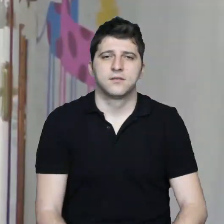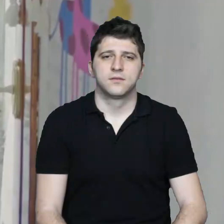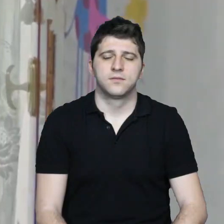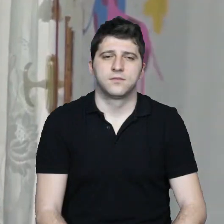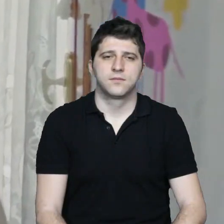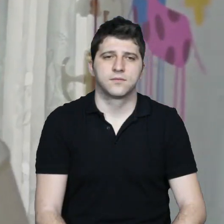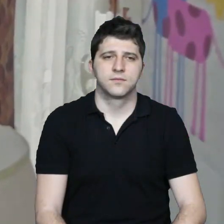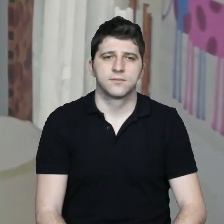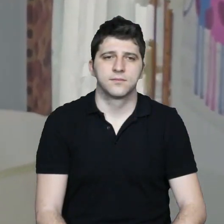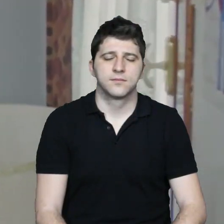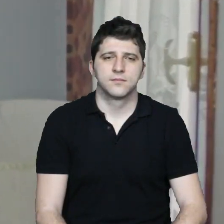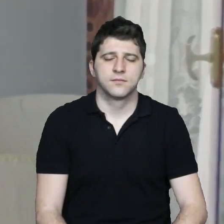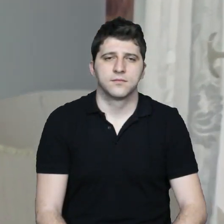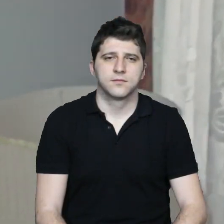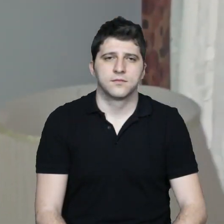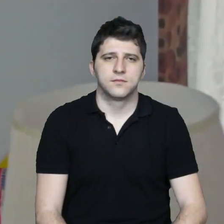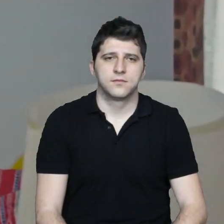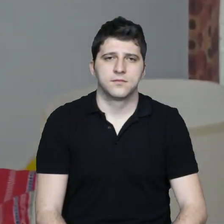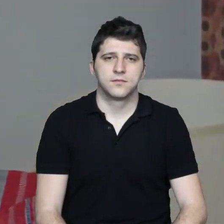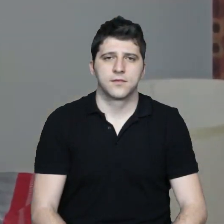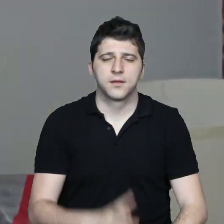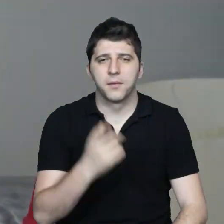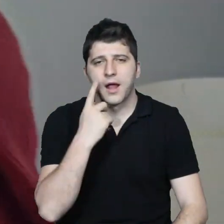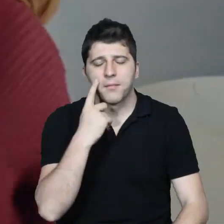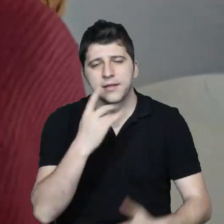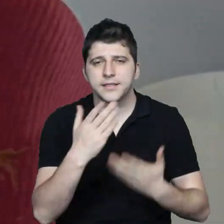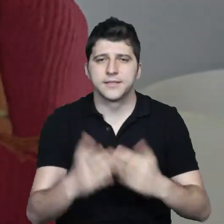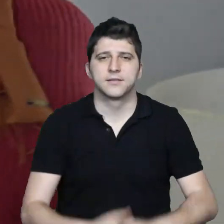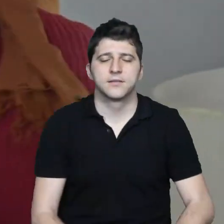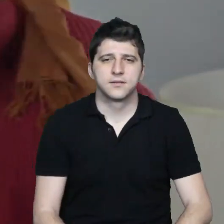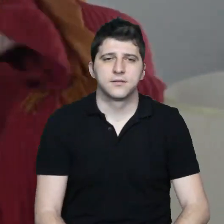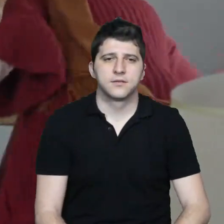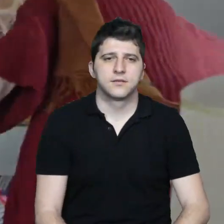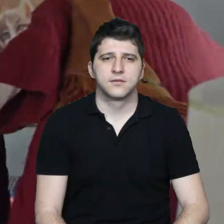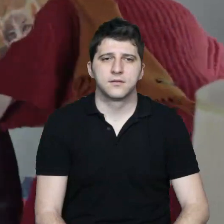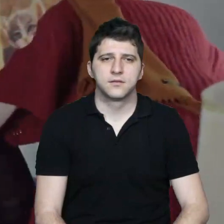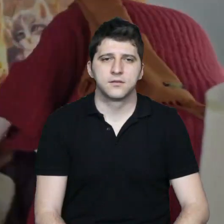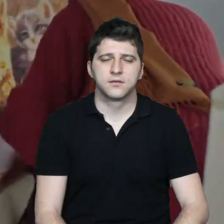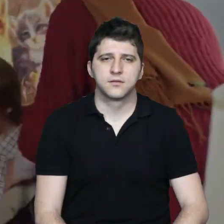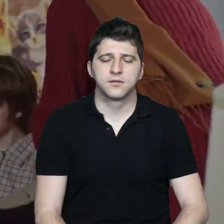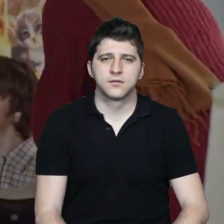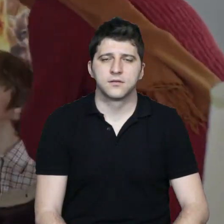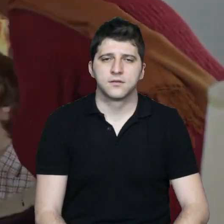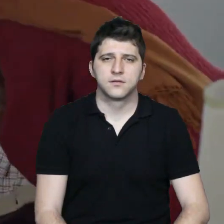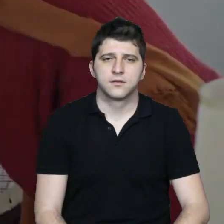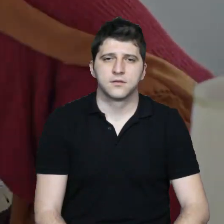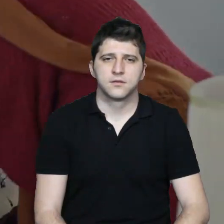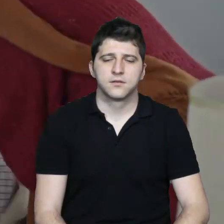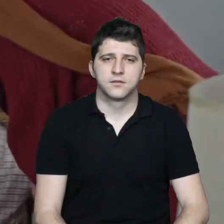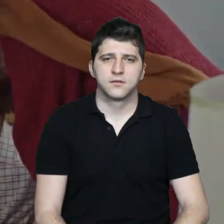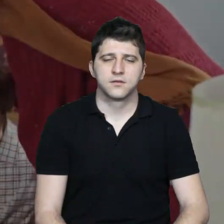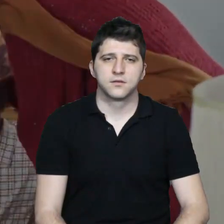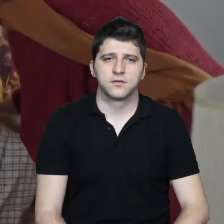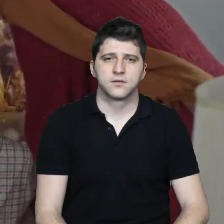Duvarda iki kedinin olduğu bir tablo, rafta oyuncak ayılar, duvarda zürafa çizimli bir pano. Arda'yı yatağına oturttular.